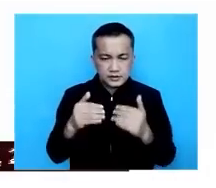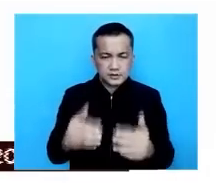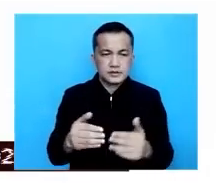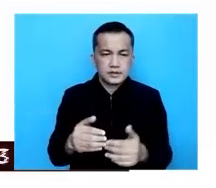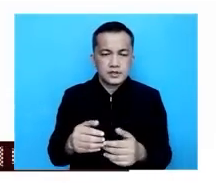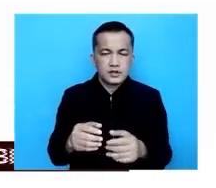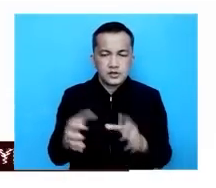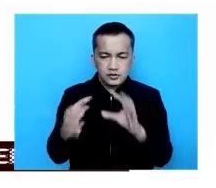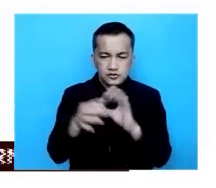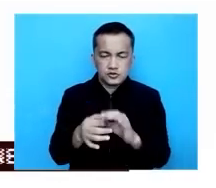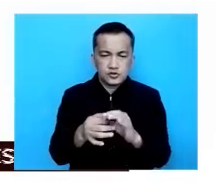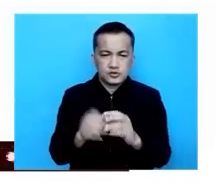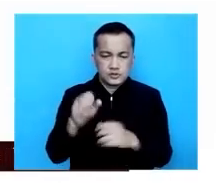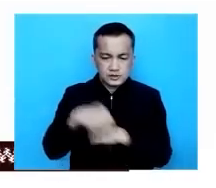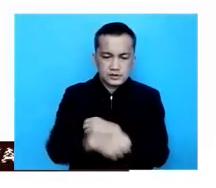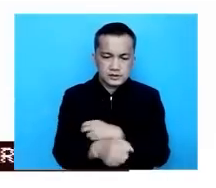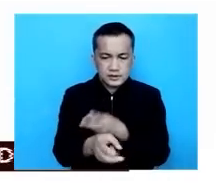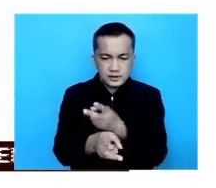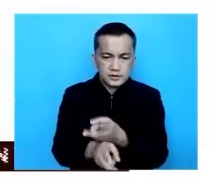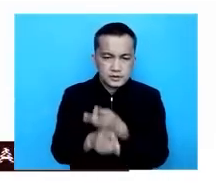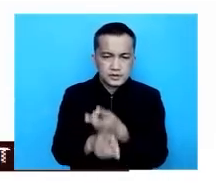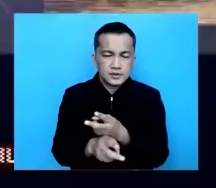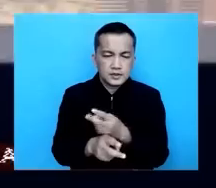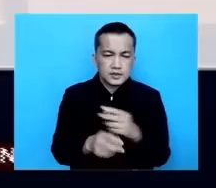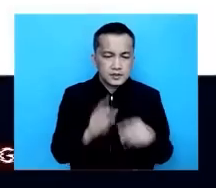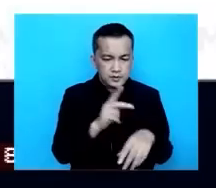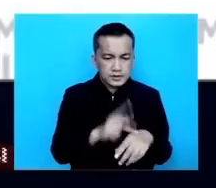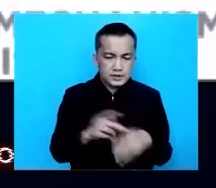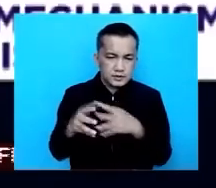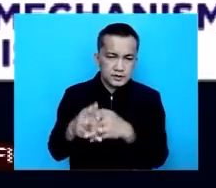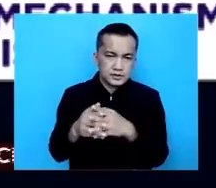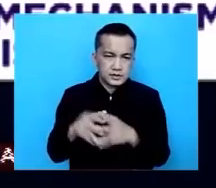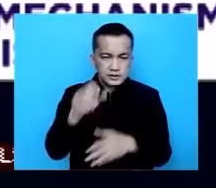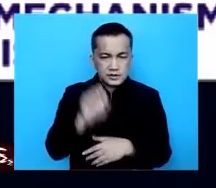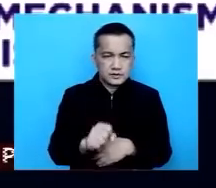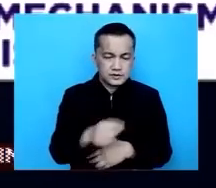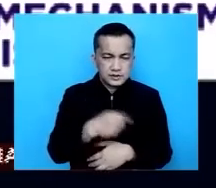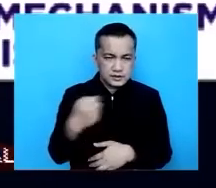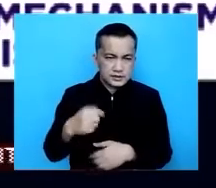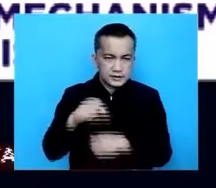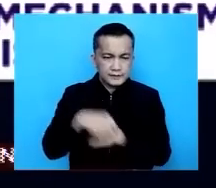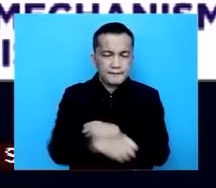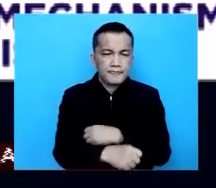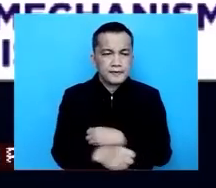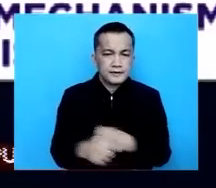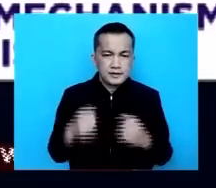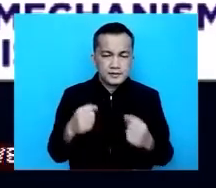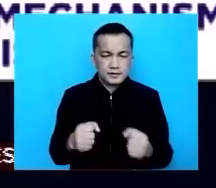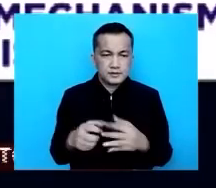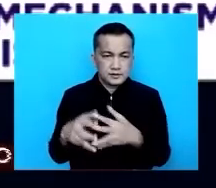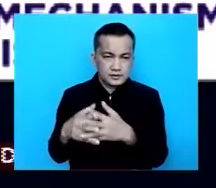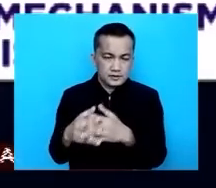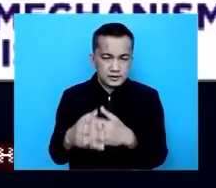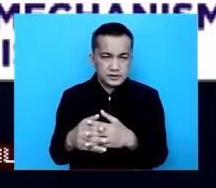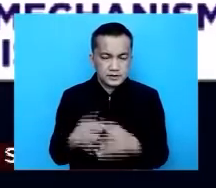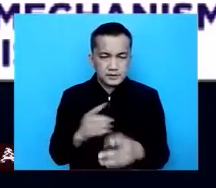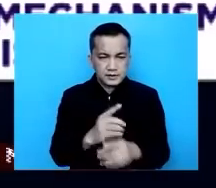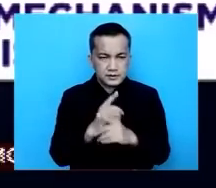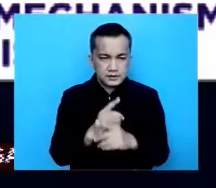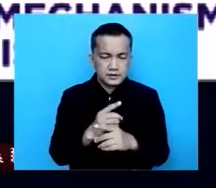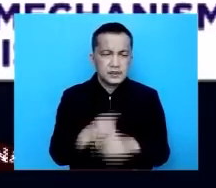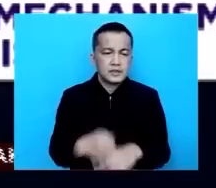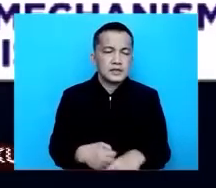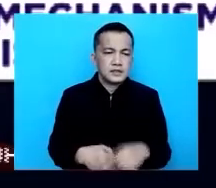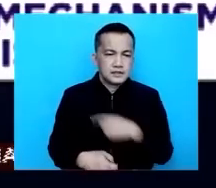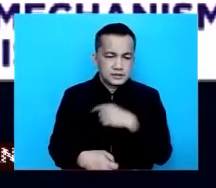Pilipinas at Amerika sa pinag-aagawang South China Sea. Kung sa Amerika pinaiigting ang depensa, sa China naman, diplomasya